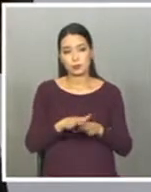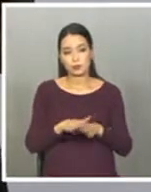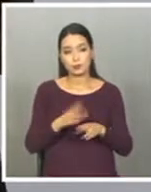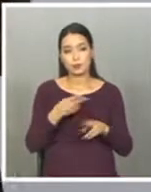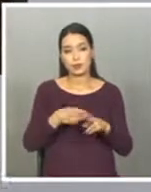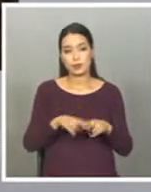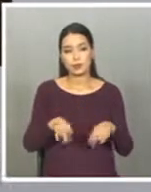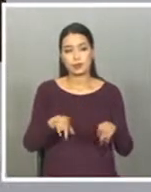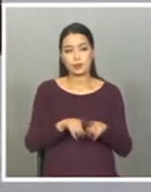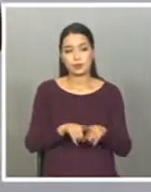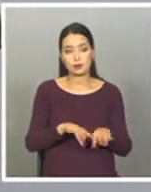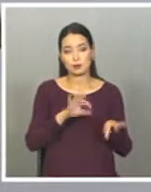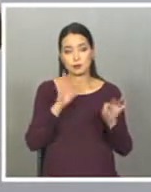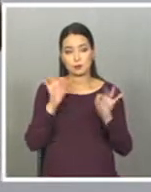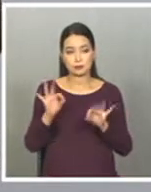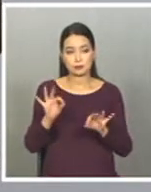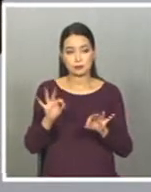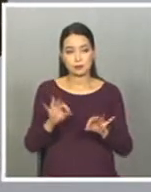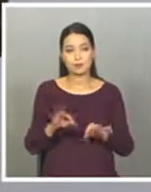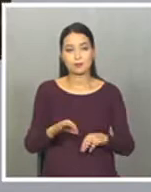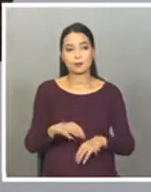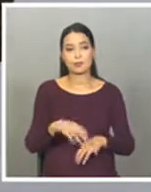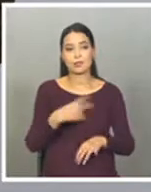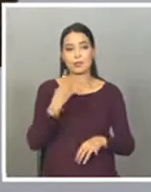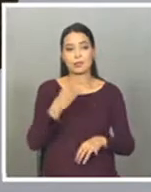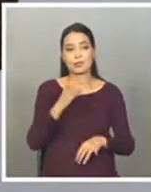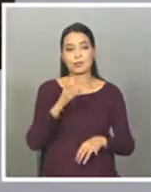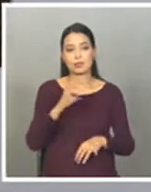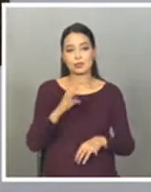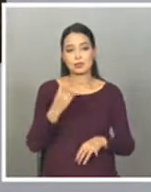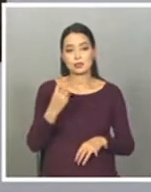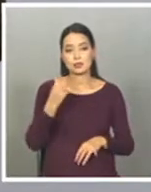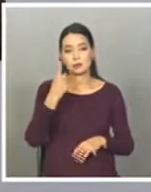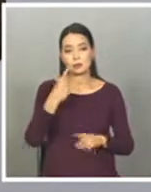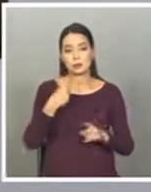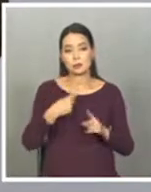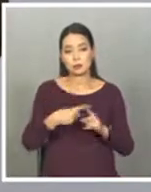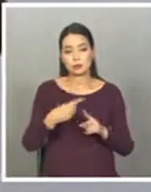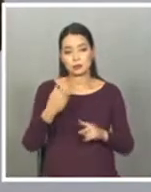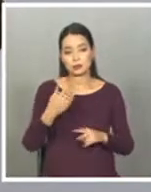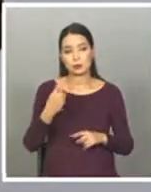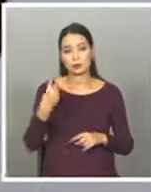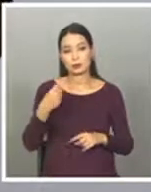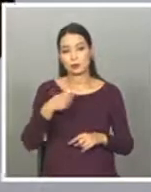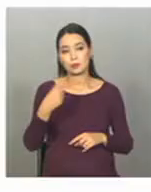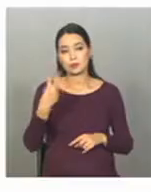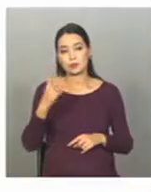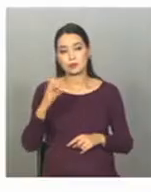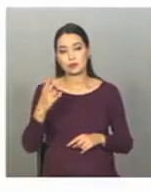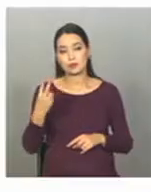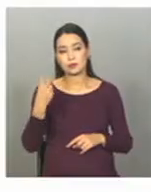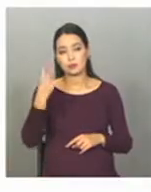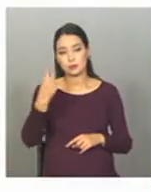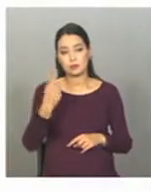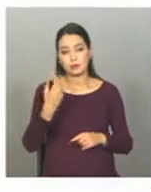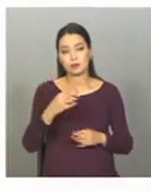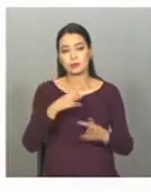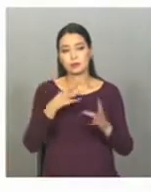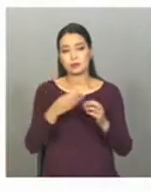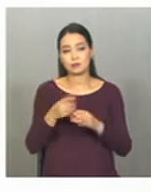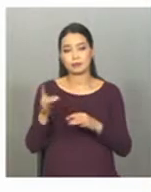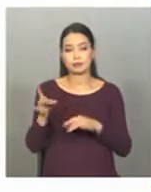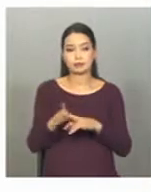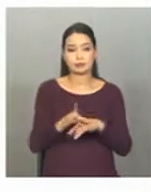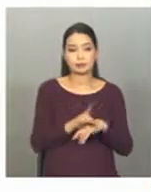түрге келеді. 2 көбейтілген с-ның 2-ден 1 дәрежесі мен минус 2 көбейтілген с-ның 2-ден 1 дәрежесі жойылады. Сол